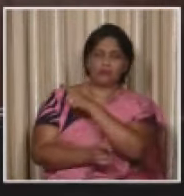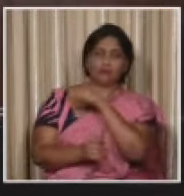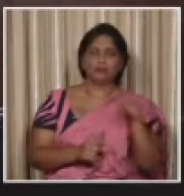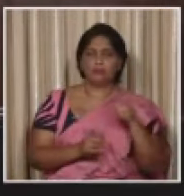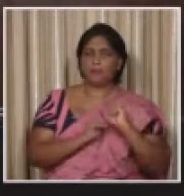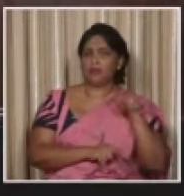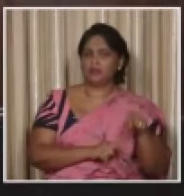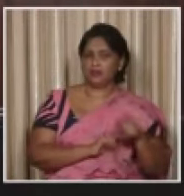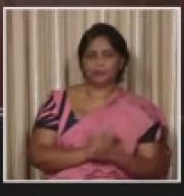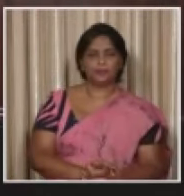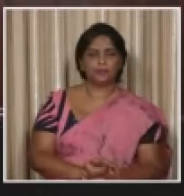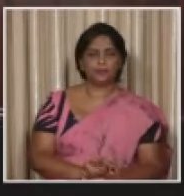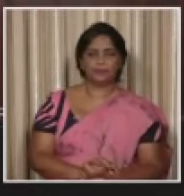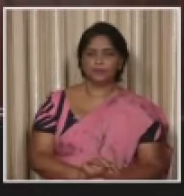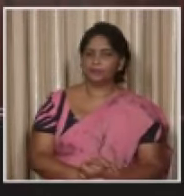එච්චරයි.